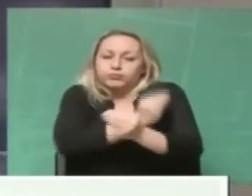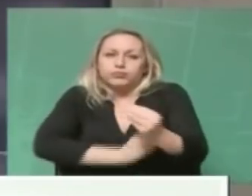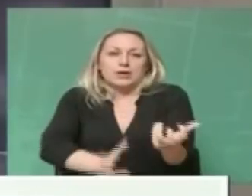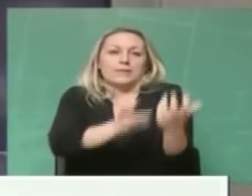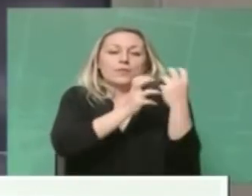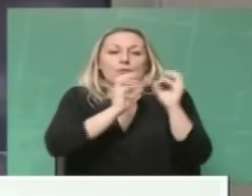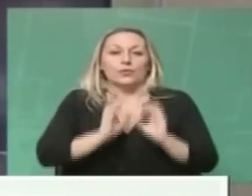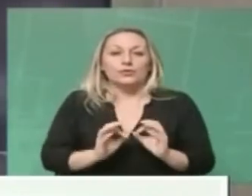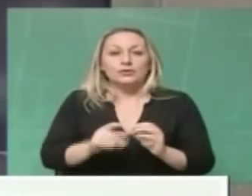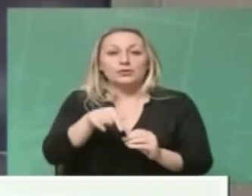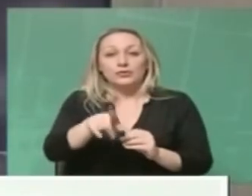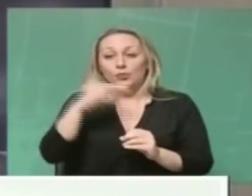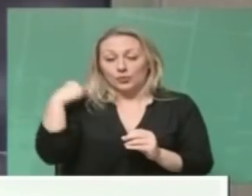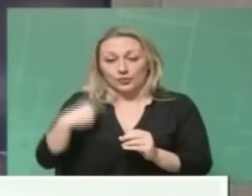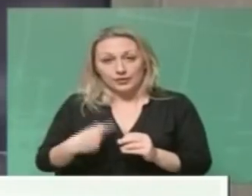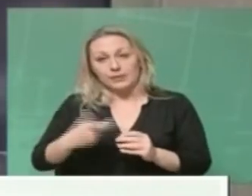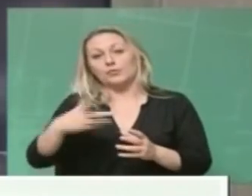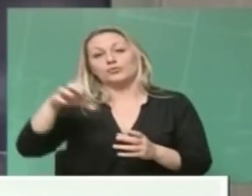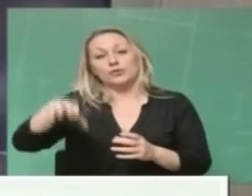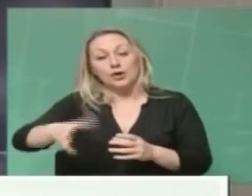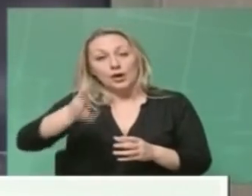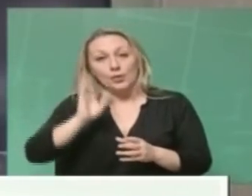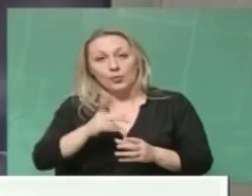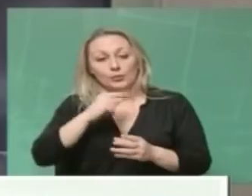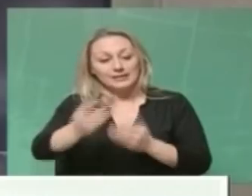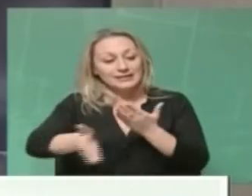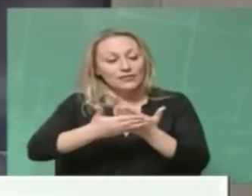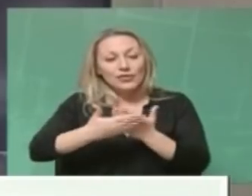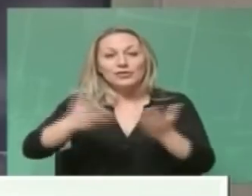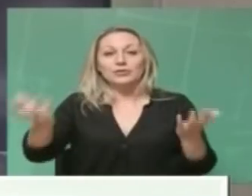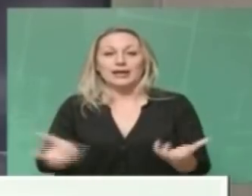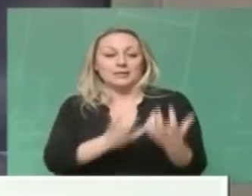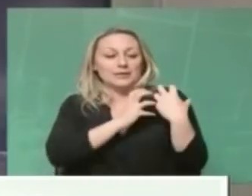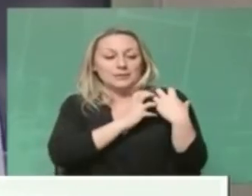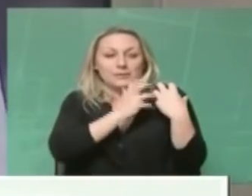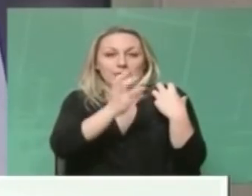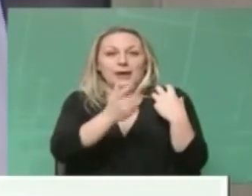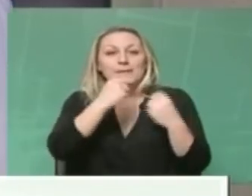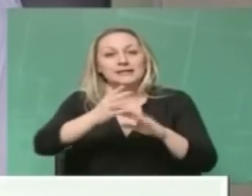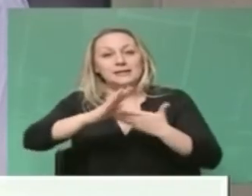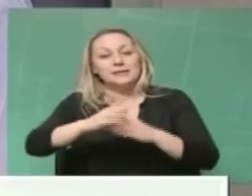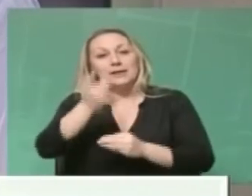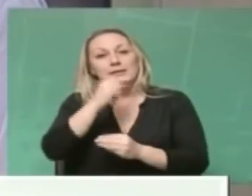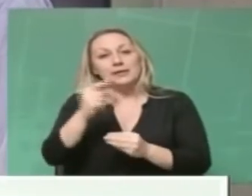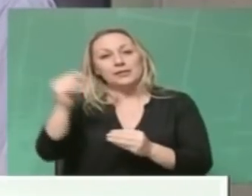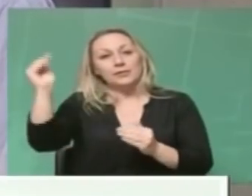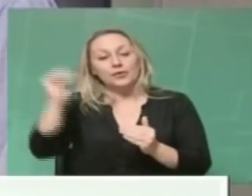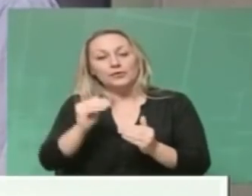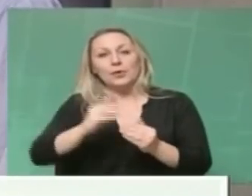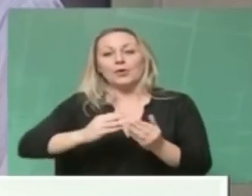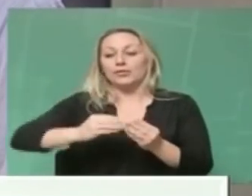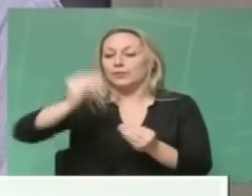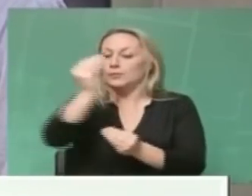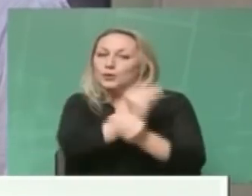είναι το κατά πόσον αυτός ο Δήμος, οι Δήμοι μπορούν να αλαφρύνουν τον κόσμο παρέχοντας υπηρεσίες φτηνότερες, αποδοτικότερες,